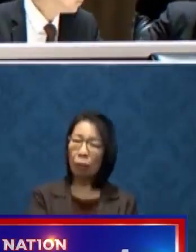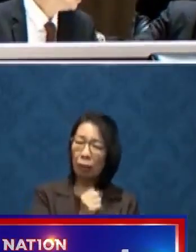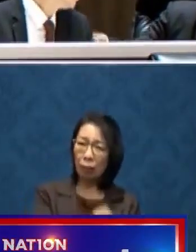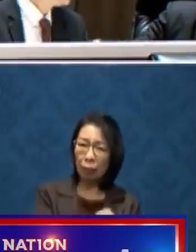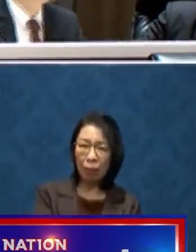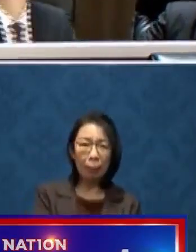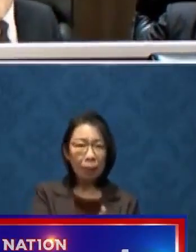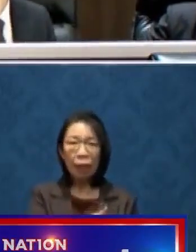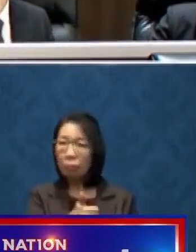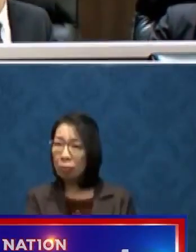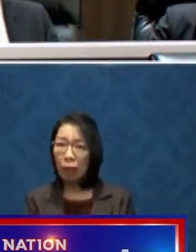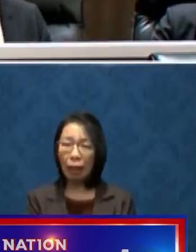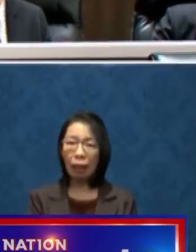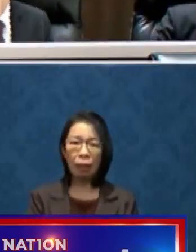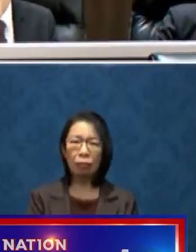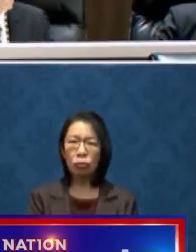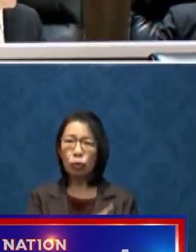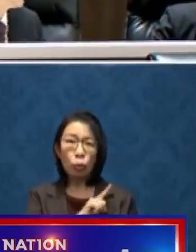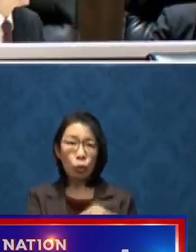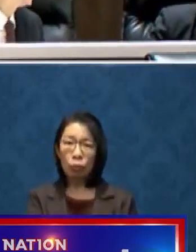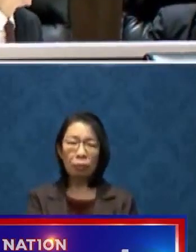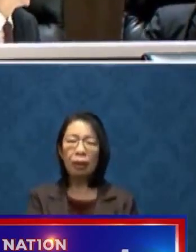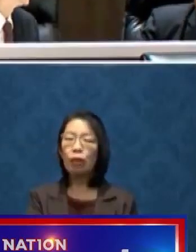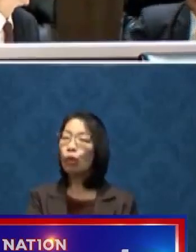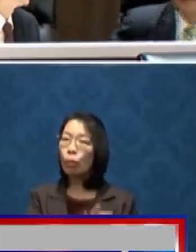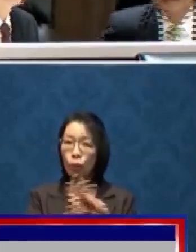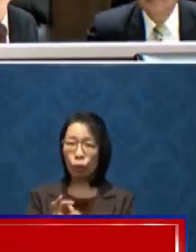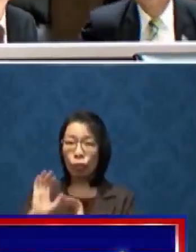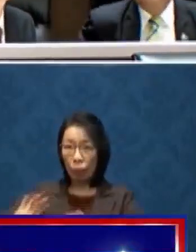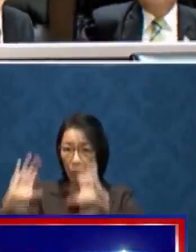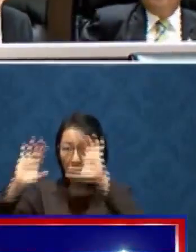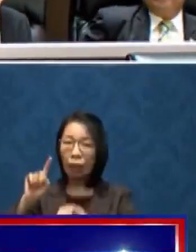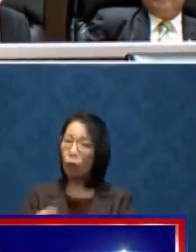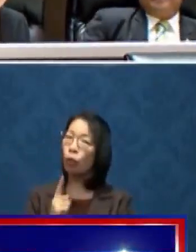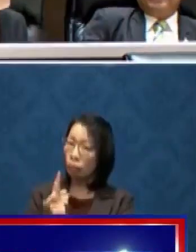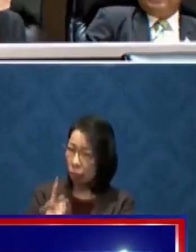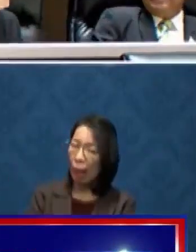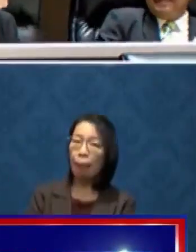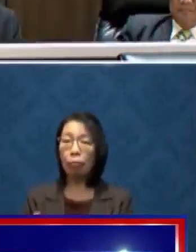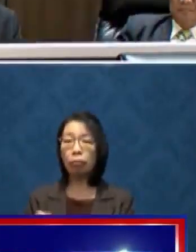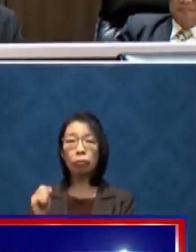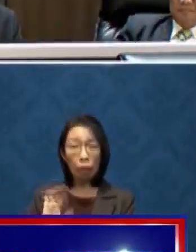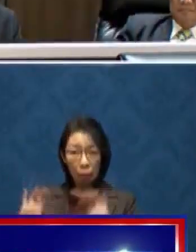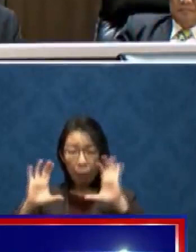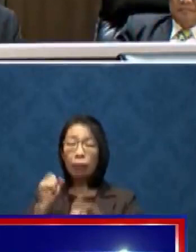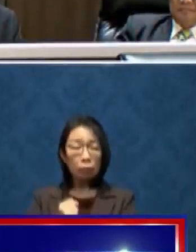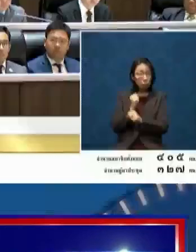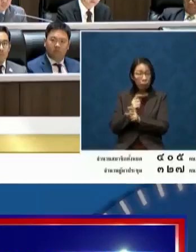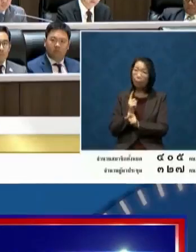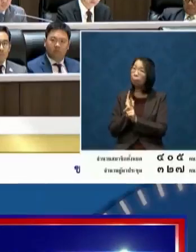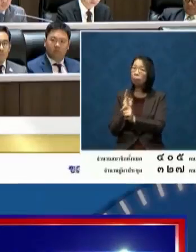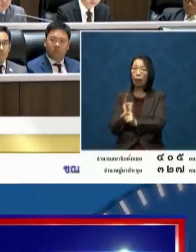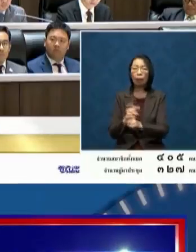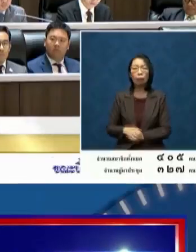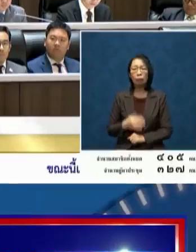นี่ออกมาเปิดหน้าชกตรงๆว่าปัญหาี่เกิดจากพลเอกประยุทธ์ค่ะที่ทำแบบนี้นะฮะแล้วก็วัน